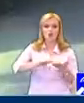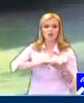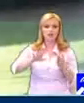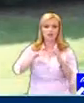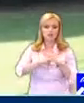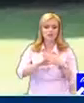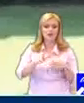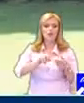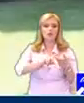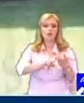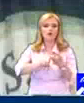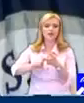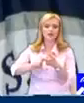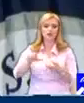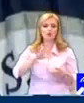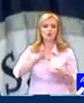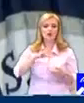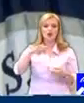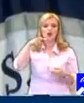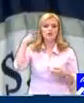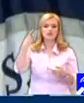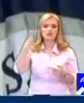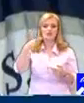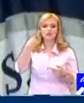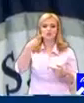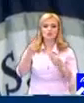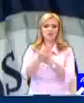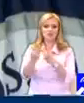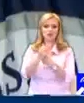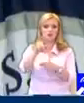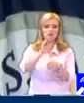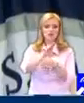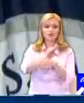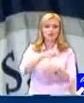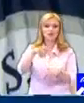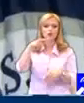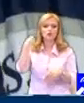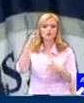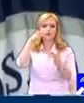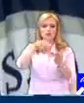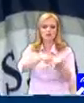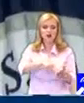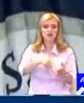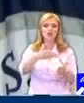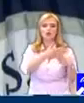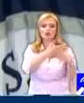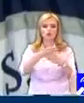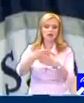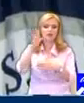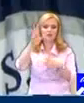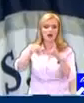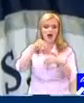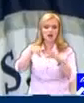cu ancheta privind amestecul Rusiei în alegerile prezidențiale din 2016, iar Trump scrie din nou că este ținta unei